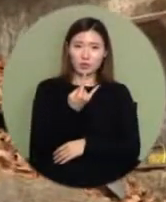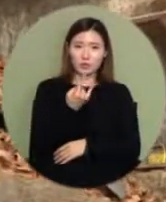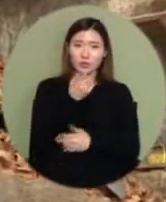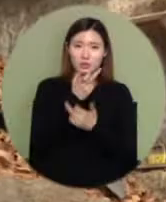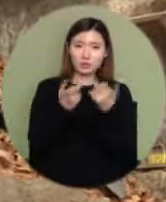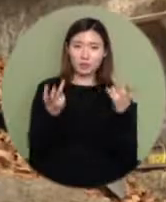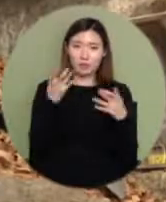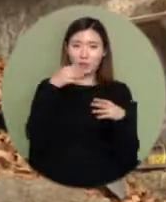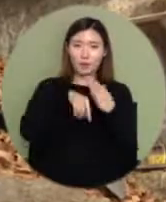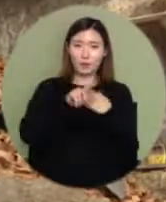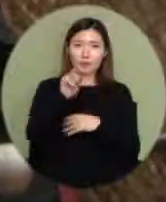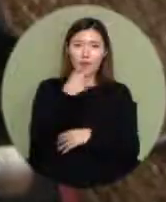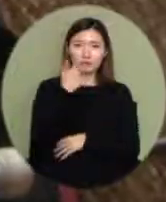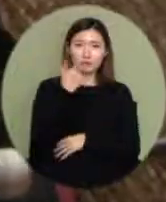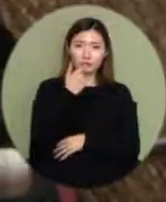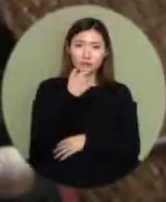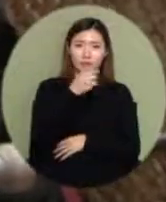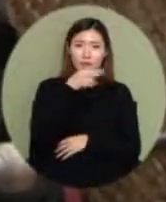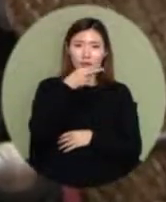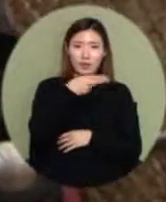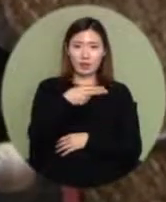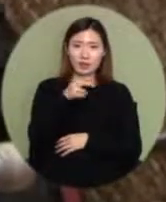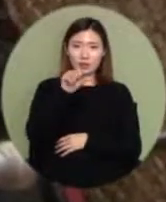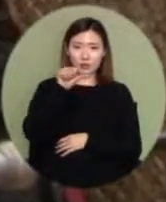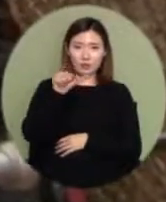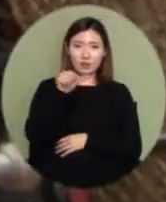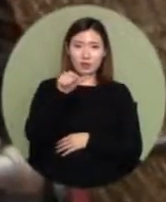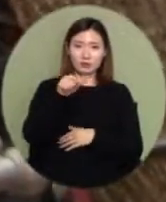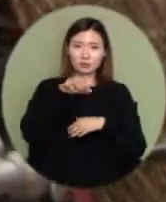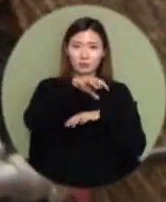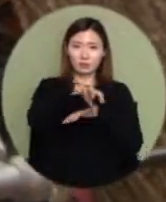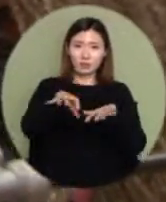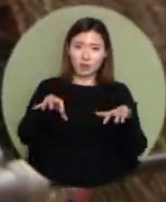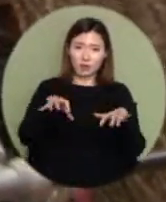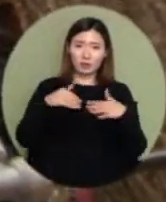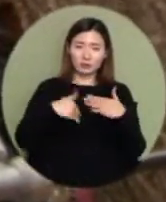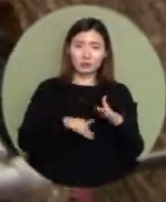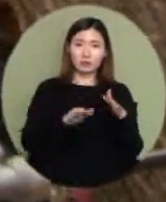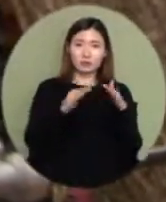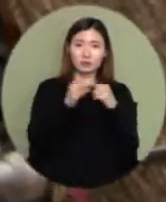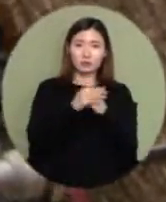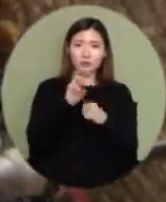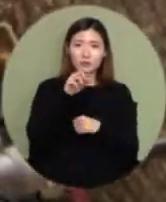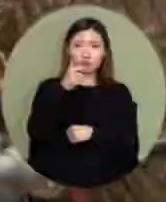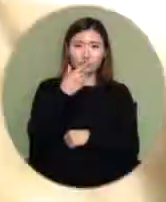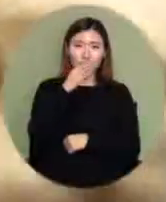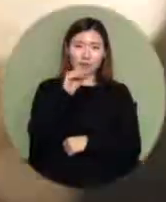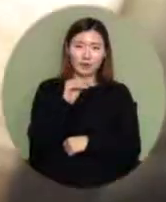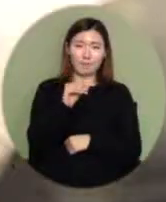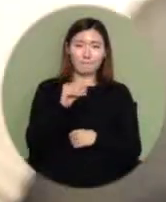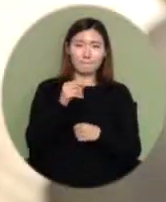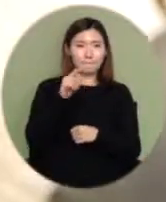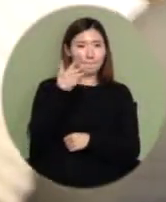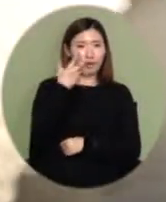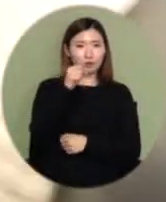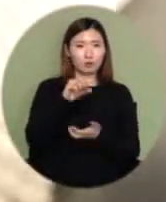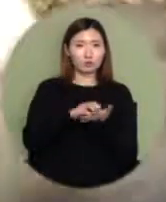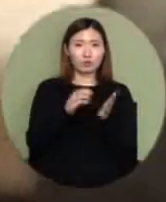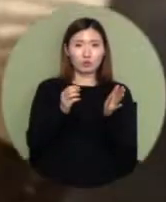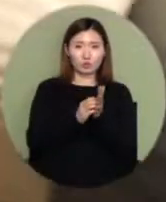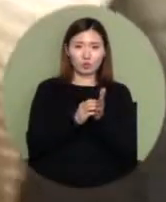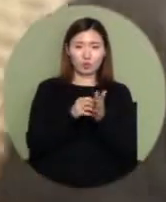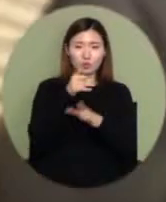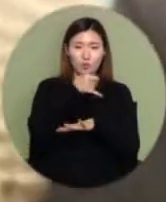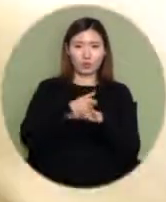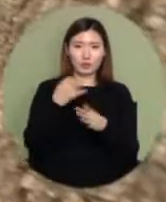비롯해서 160여 헥타르에 이르는 면적에서 진행되는데 평균 36만 리터를 채취해서 매년 8억 원가량의 농가